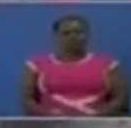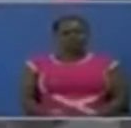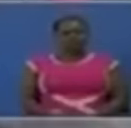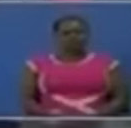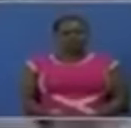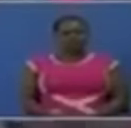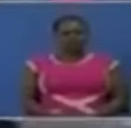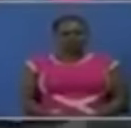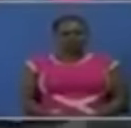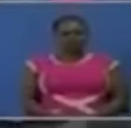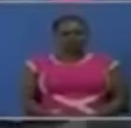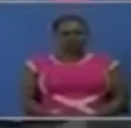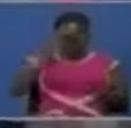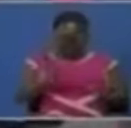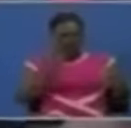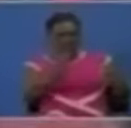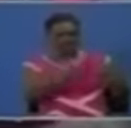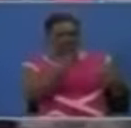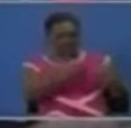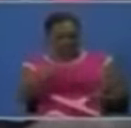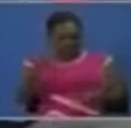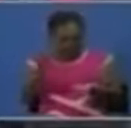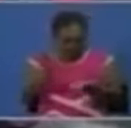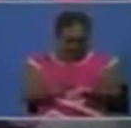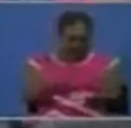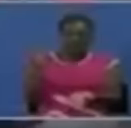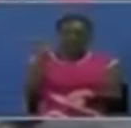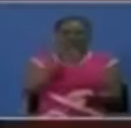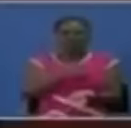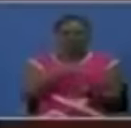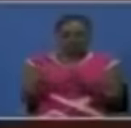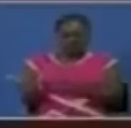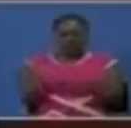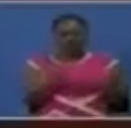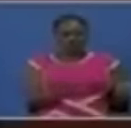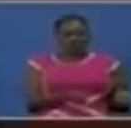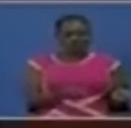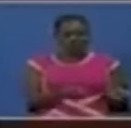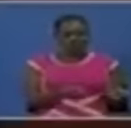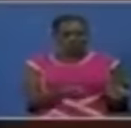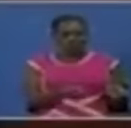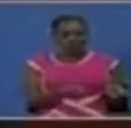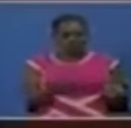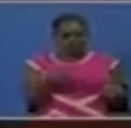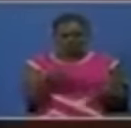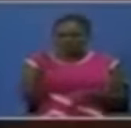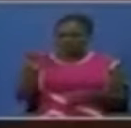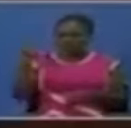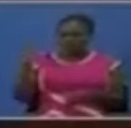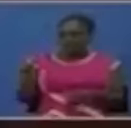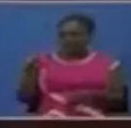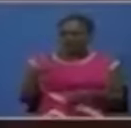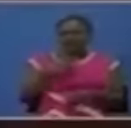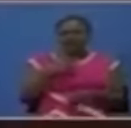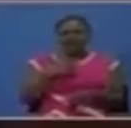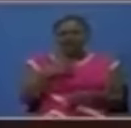Salimu Mvuri ya gavana wa Kwale akaangukiwa na shoka, na hili kama kawaida likampiga mshipa Juma Boy. Hakukosa